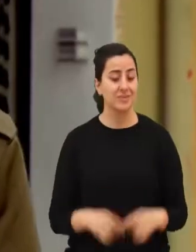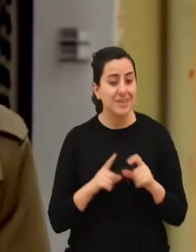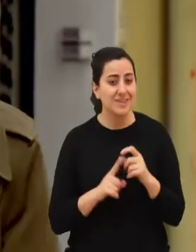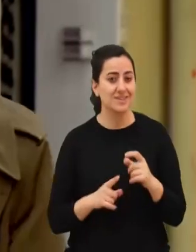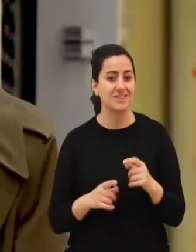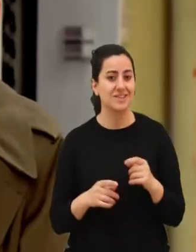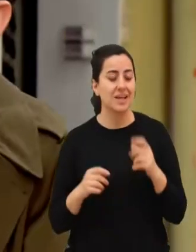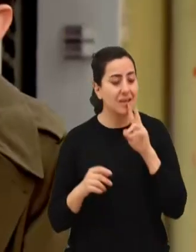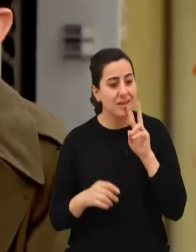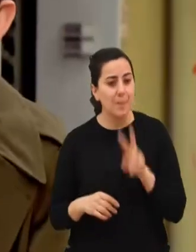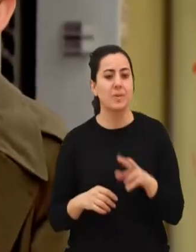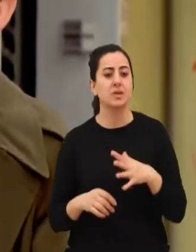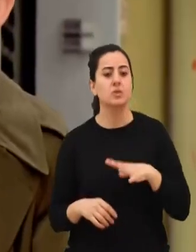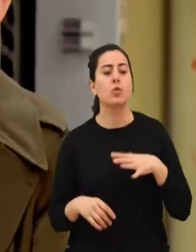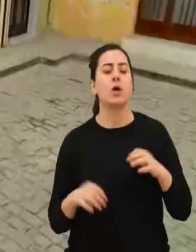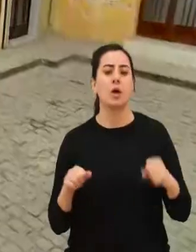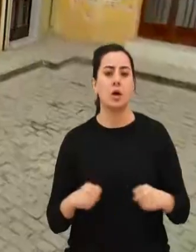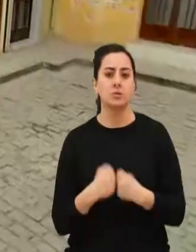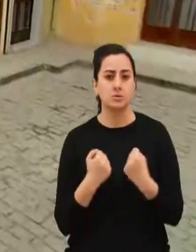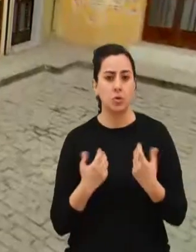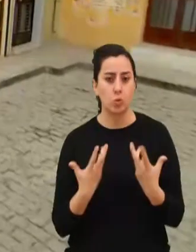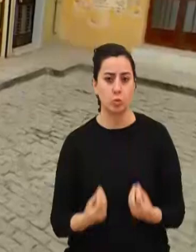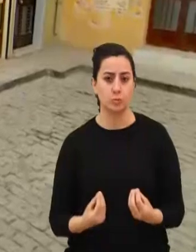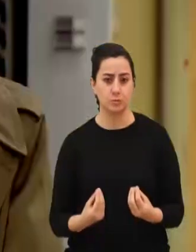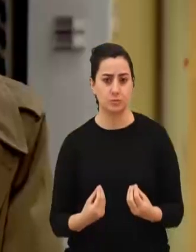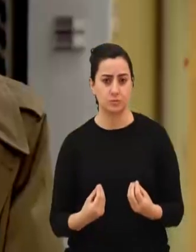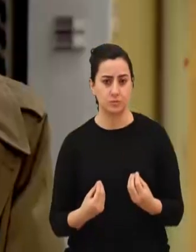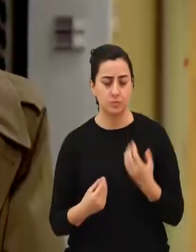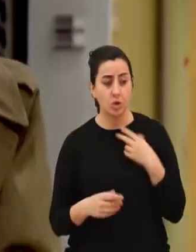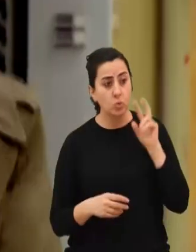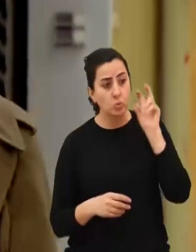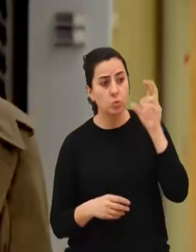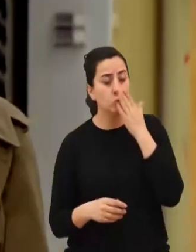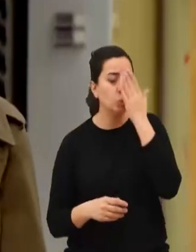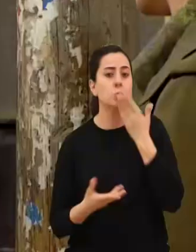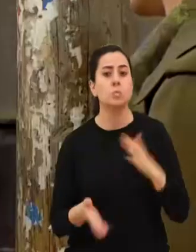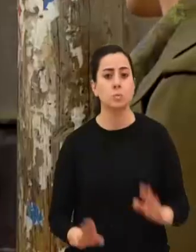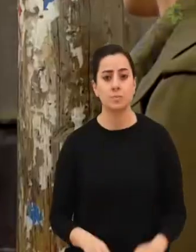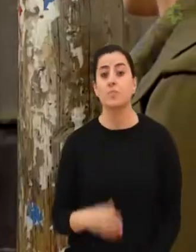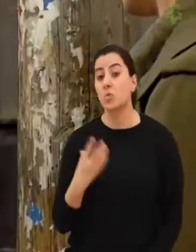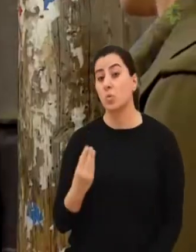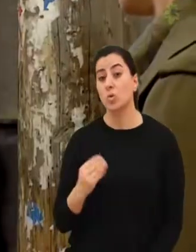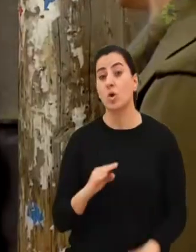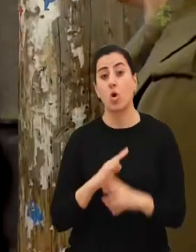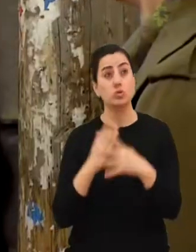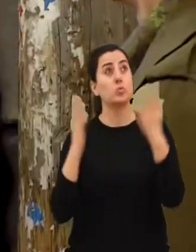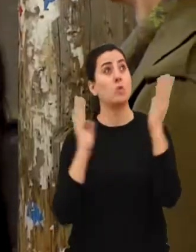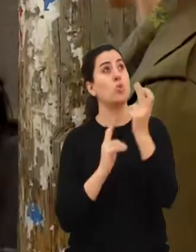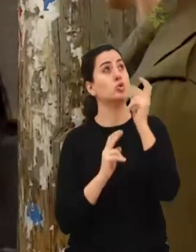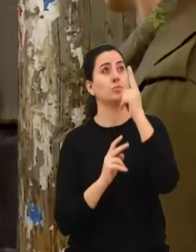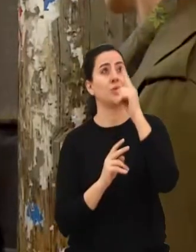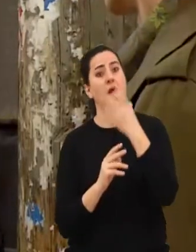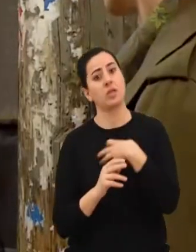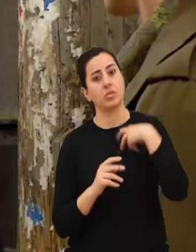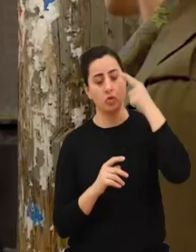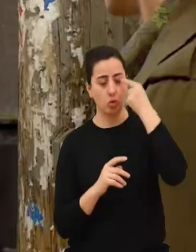Dilekciğim, yemin ederim isteyerek yapmadım. Kazara oldu. Yani kasıtlı bir şey yok. Kasti bir şey yok. Ha, koskocaman boşlukta